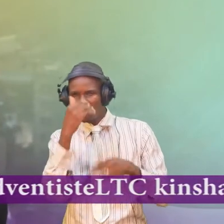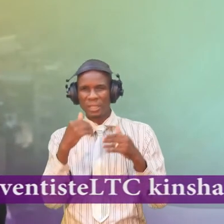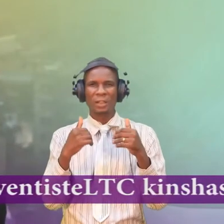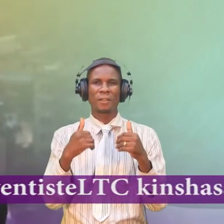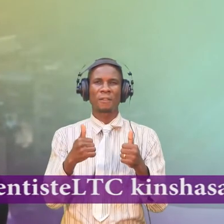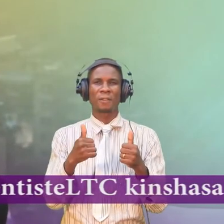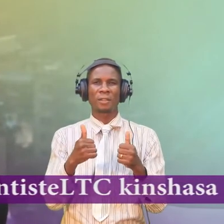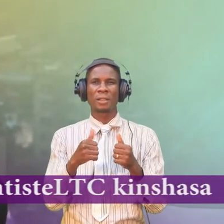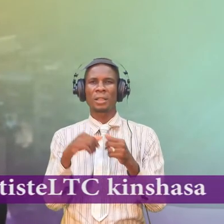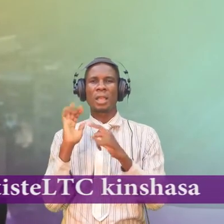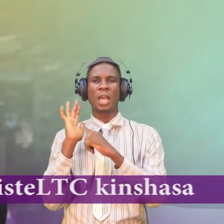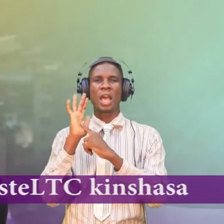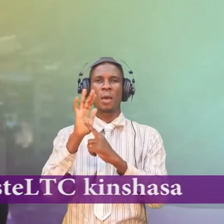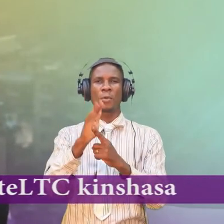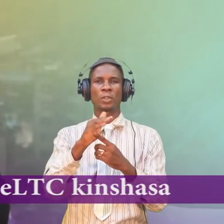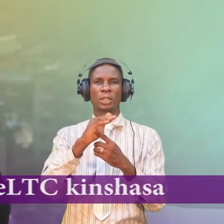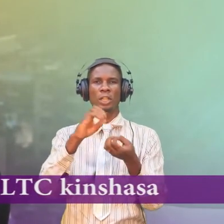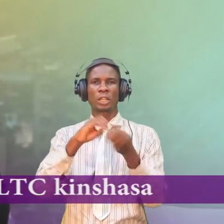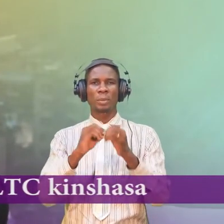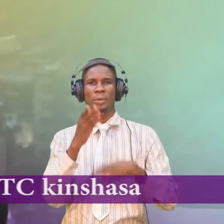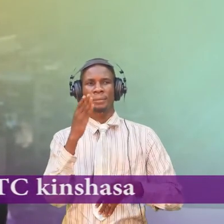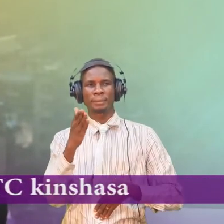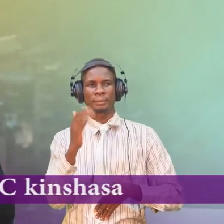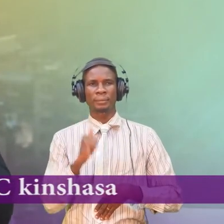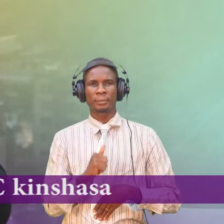Utafiti moja hapo Amerika ulisema hivi: